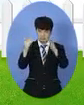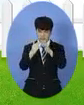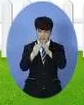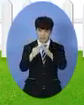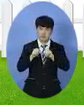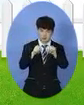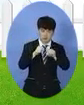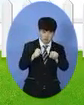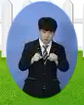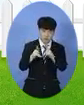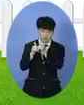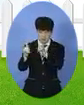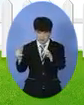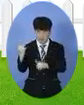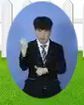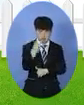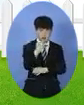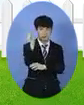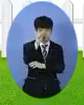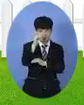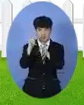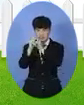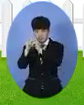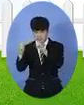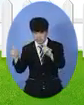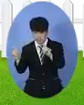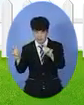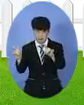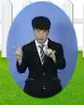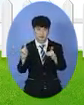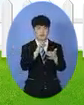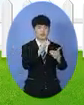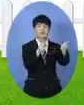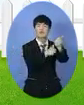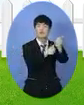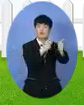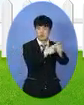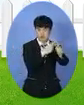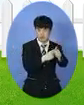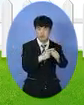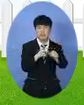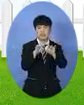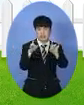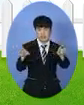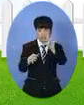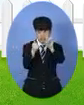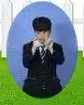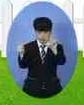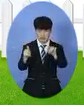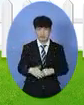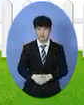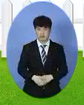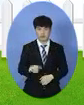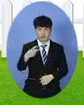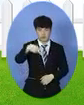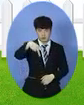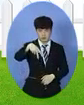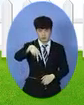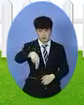예인 어린이집에서 사무실 청소원, 구조교사, 통학버스 운전원 각 1명을 모집합니다.